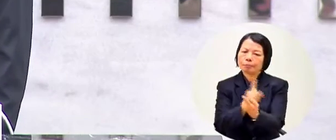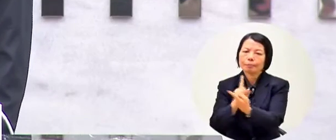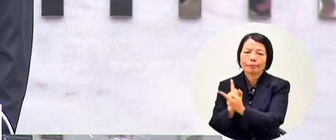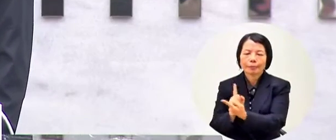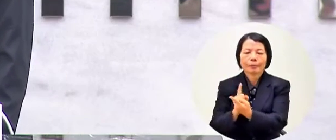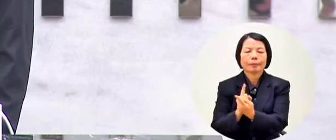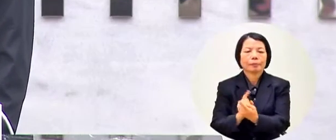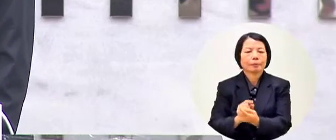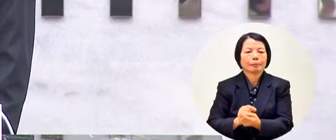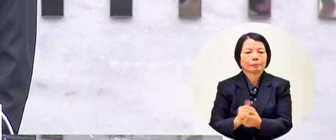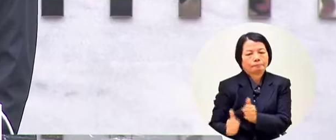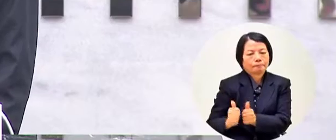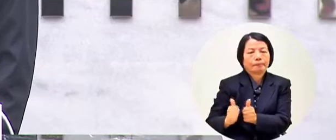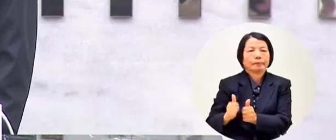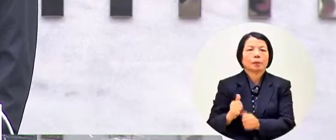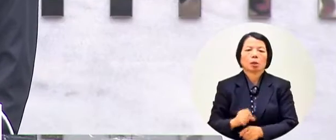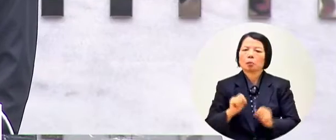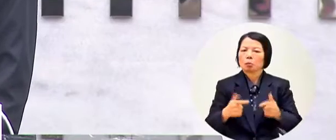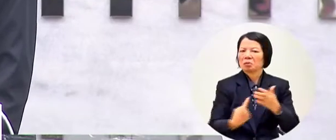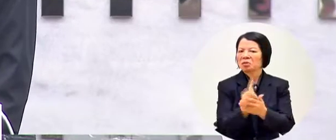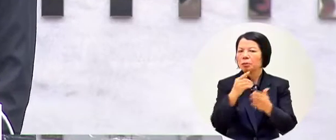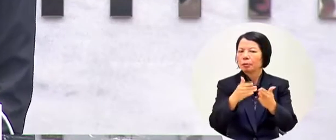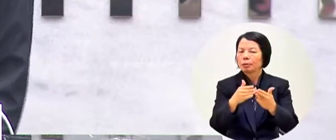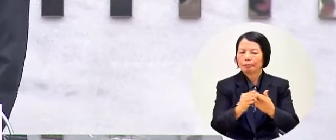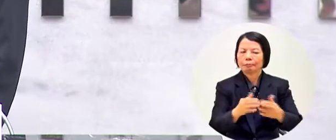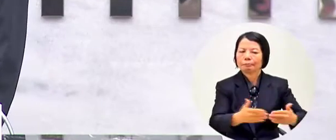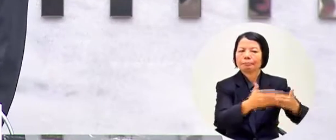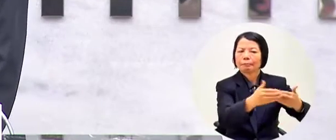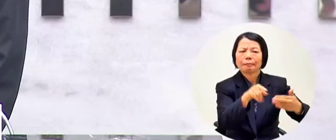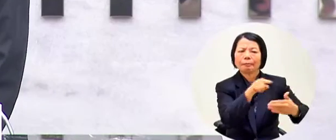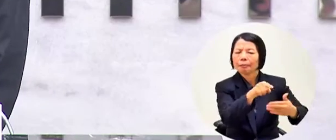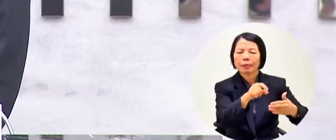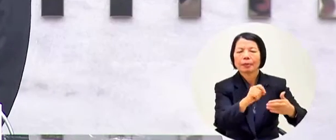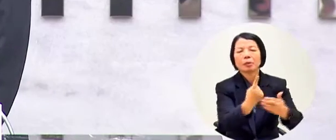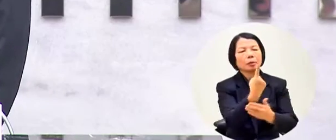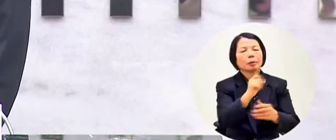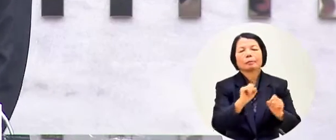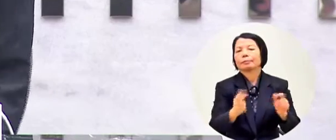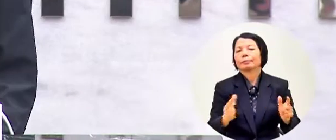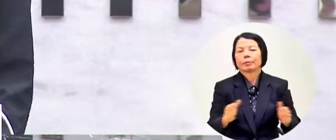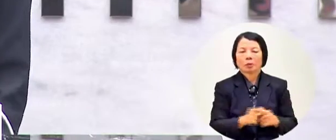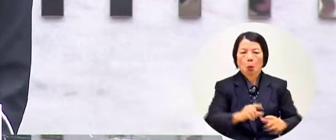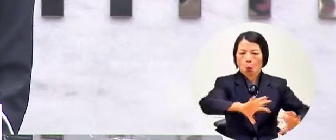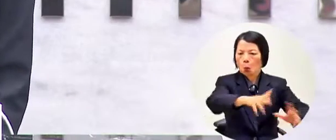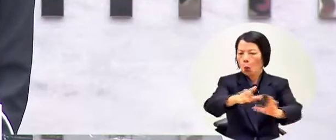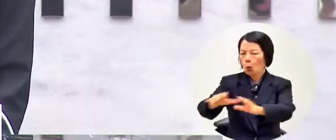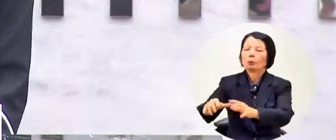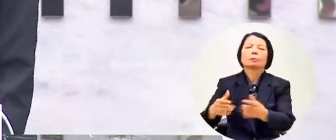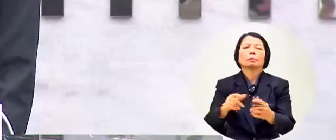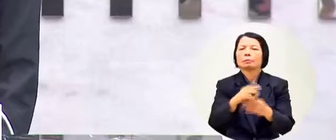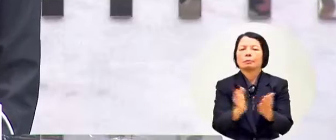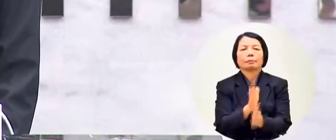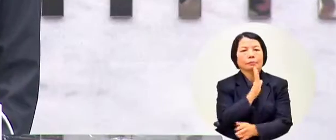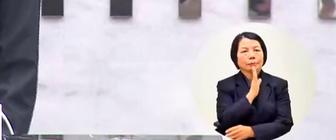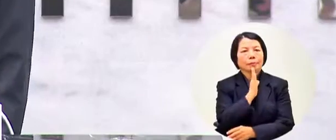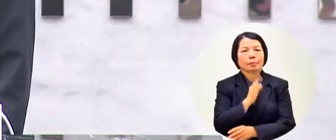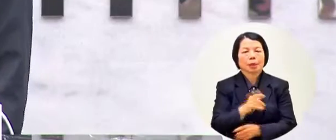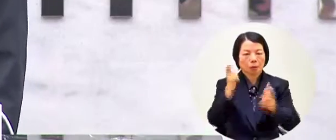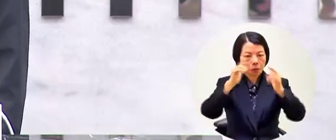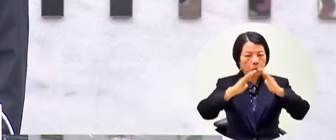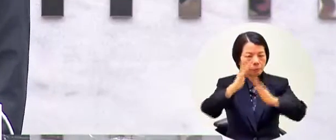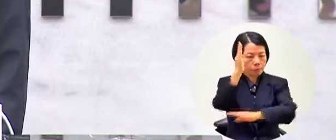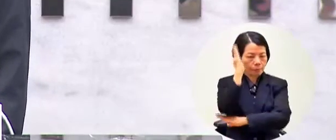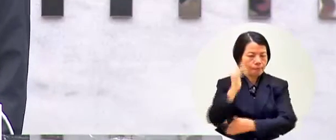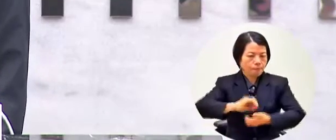绝对不是仅仅来自于海峡两岸，而是来自全世界各地。所以高雄市政府一定要贯彻落